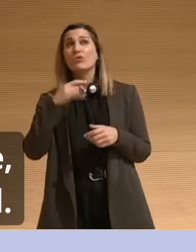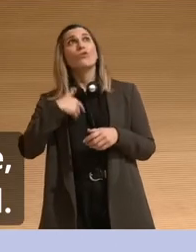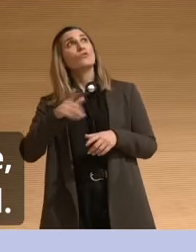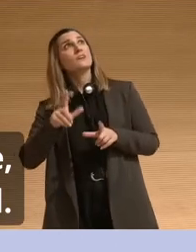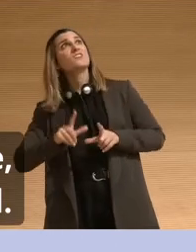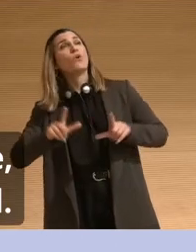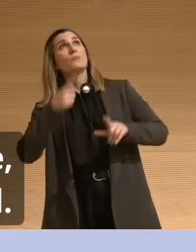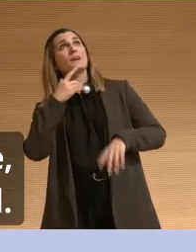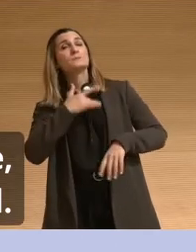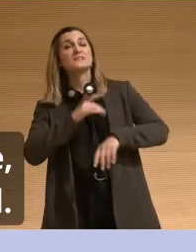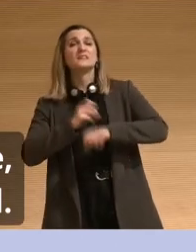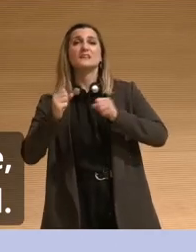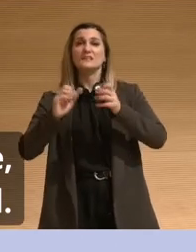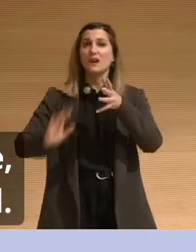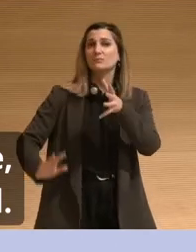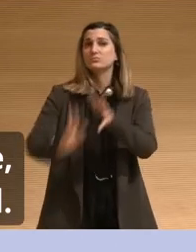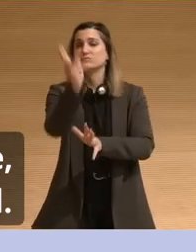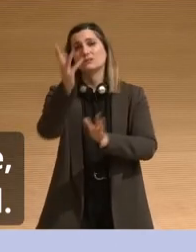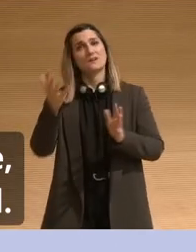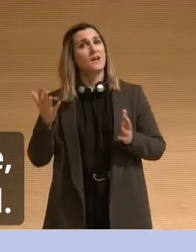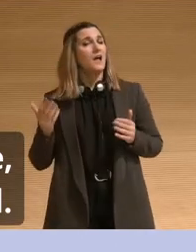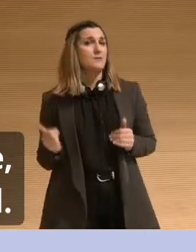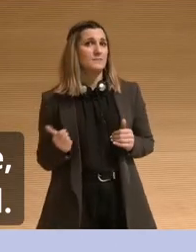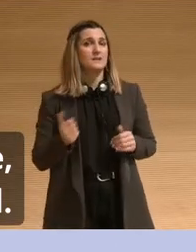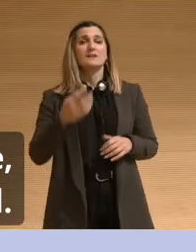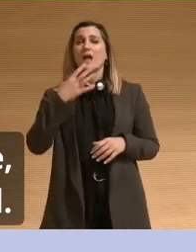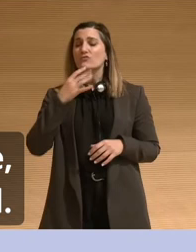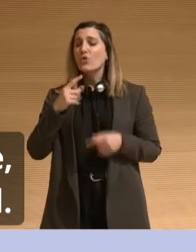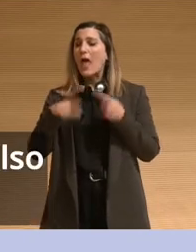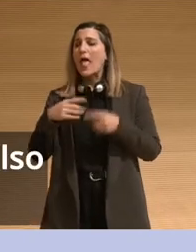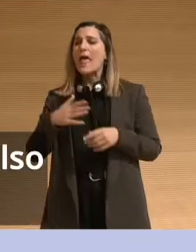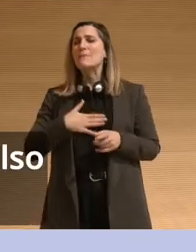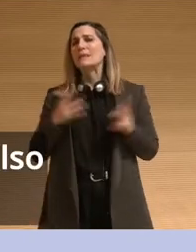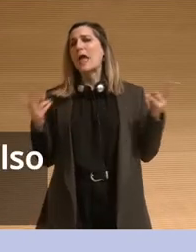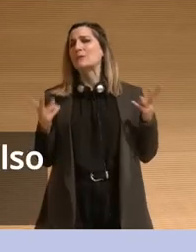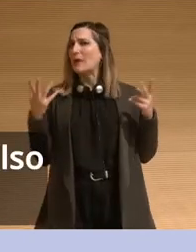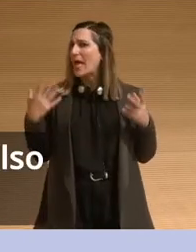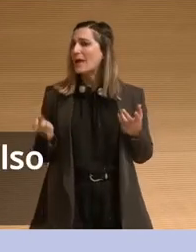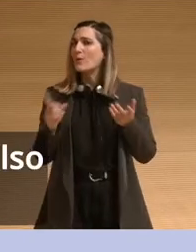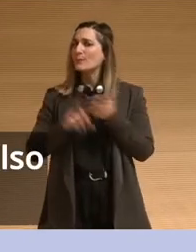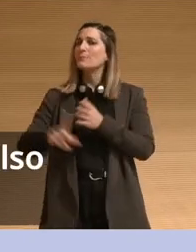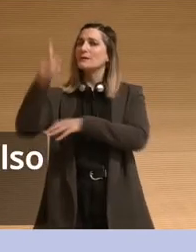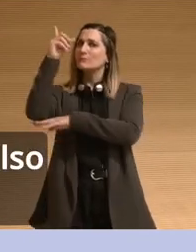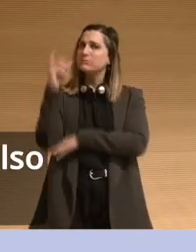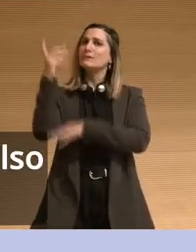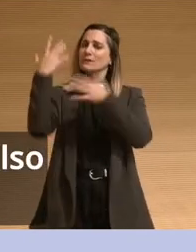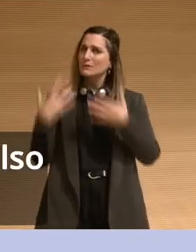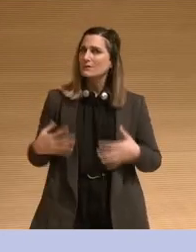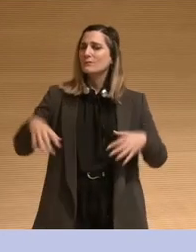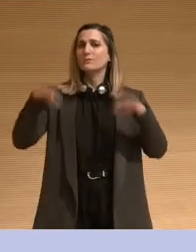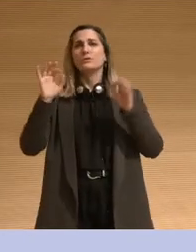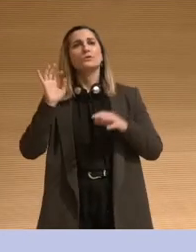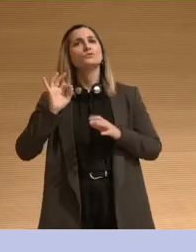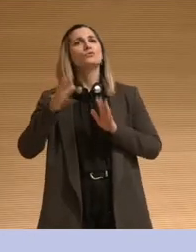εκεί θα ξεκινήσει, κατά τη γνώμη μου και από αυτή τη μικρή εμπειρία, το οτιδήποτε, ώστε να ακολουθήσουν τα μουσεία με τα αντίστοιχα